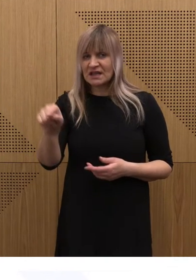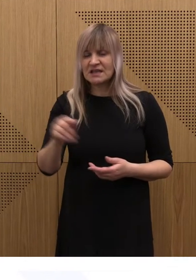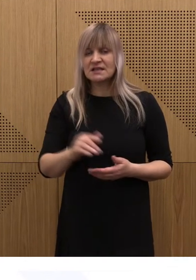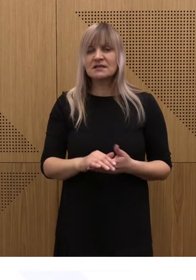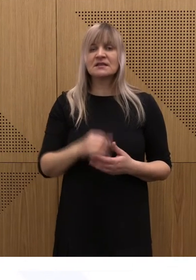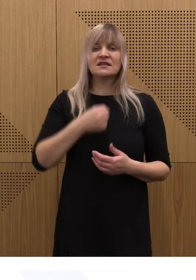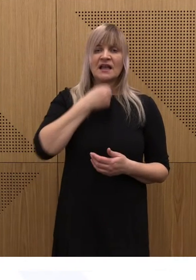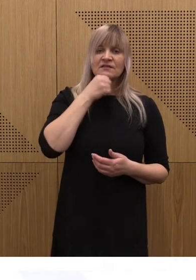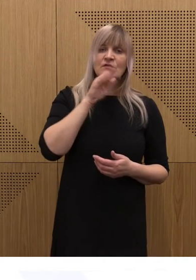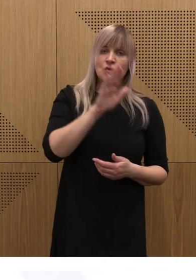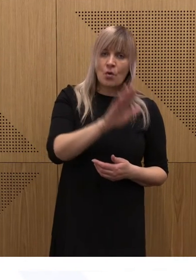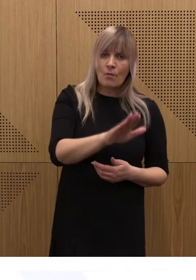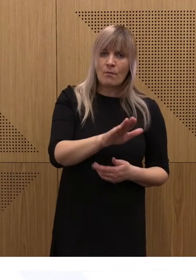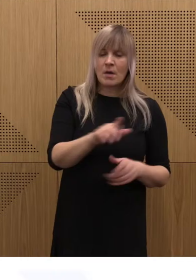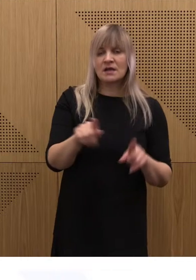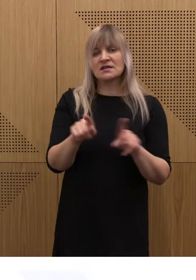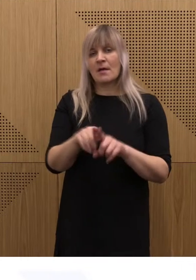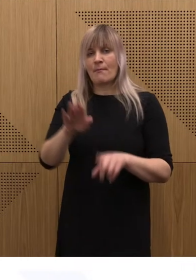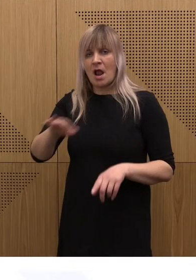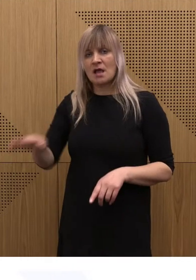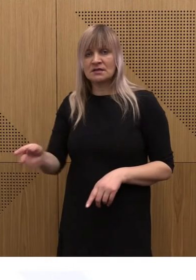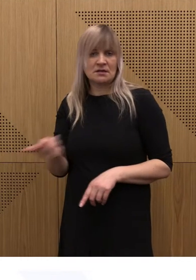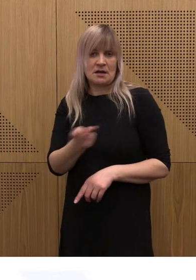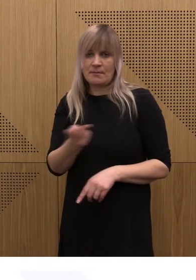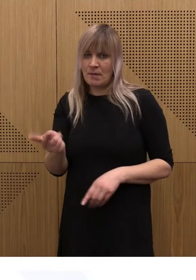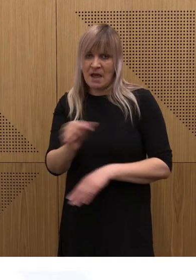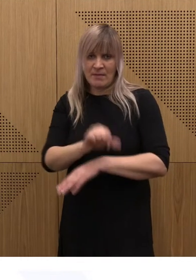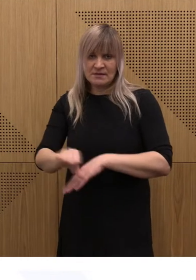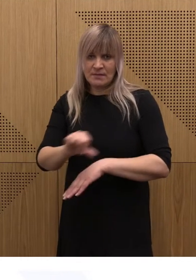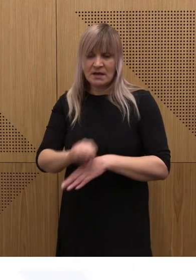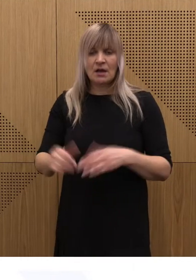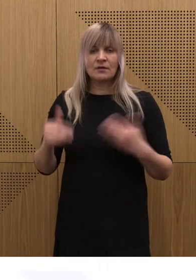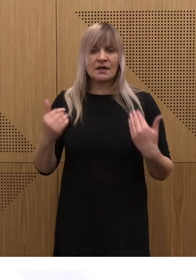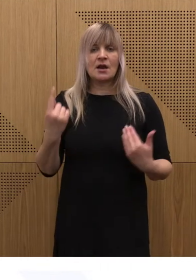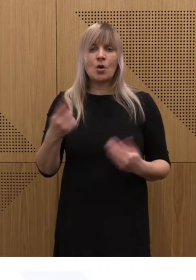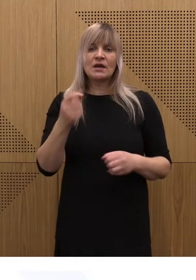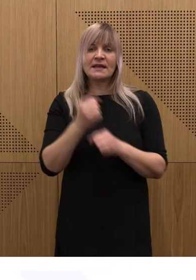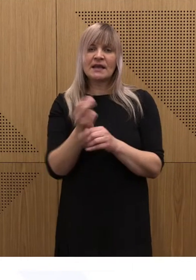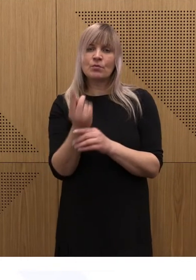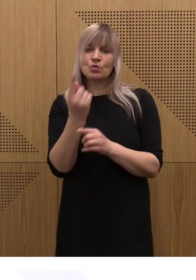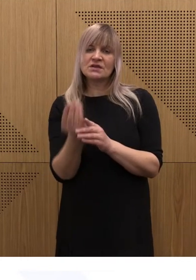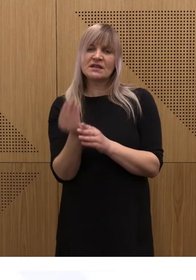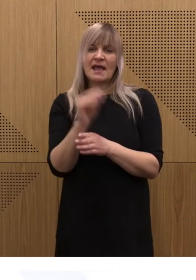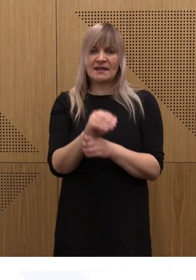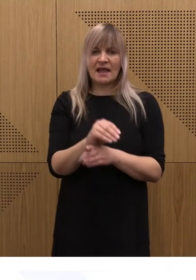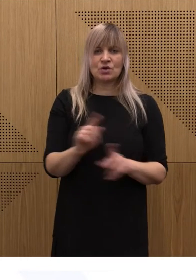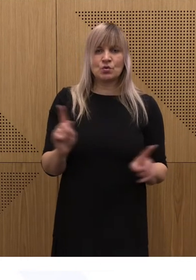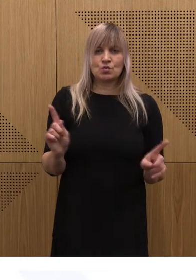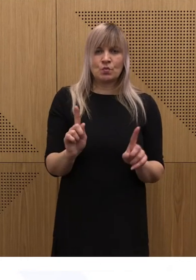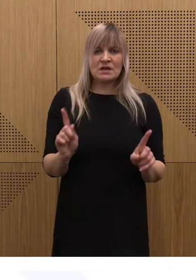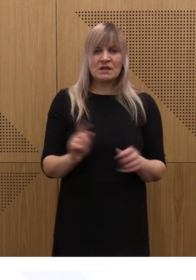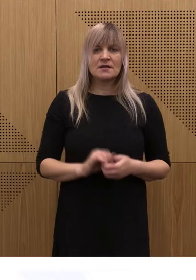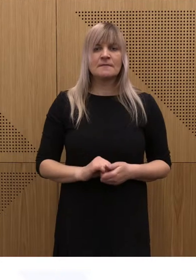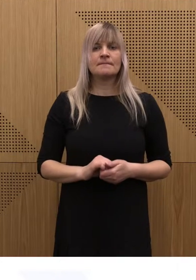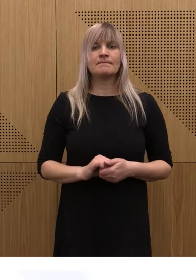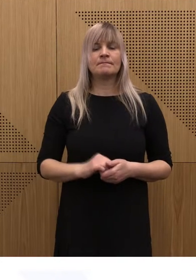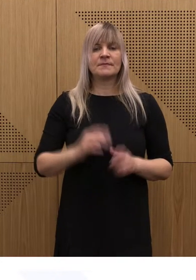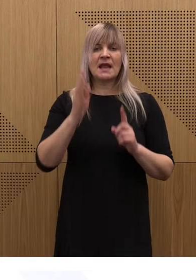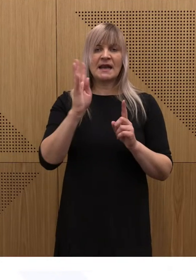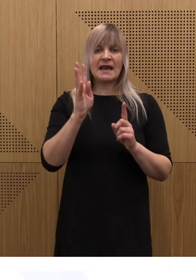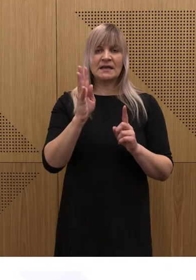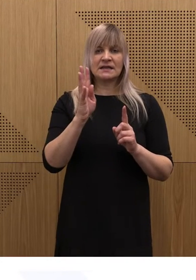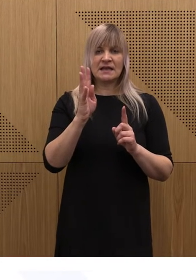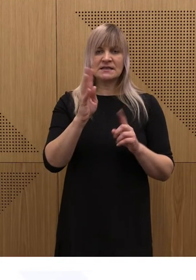nii täiskasvanutele kui ka lastele. Me täna tegime ühe täienduse ja see täiendus on see, et